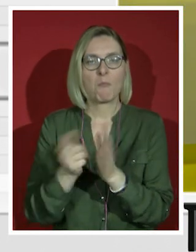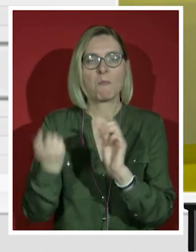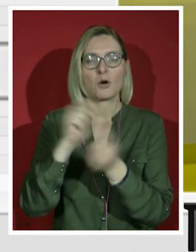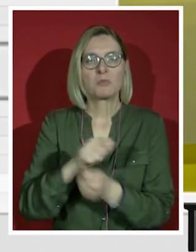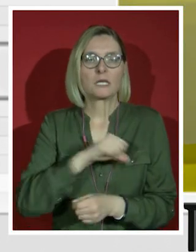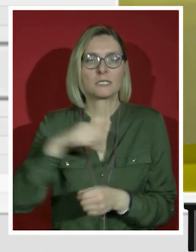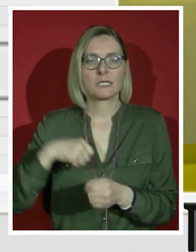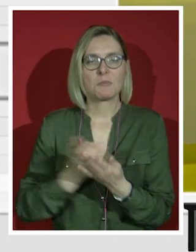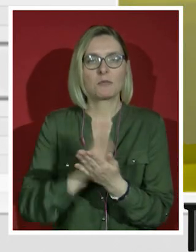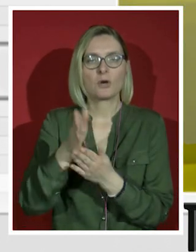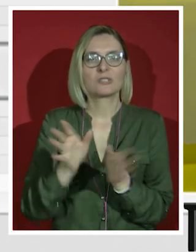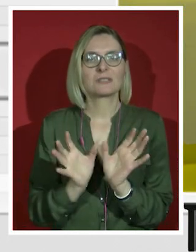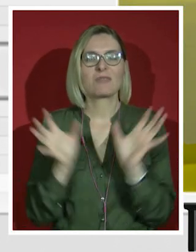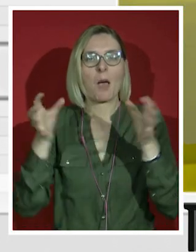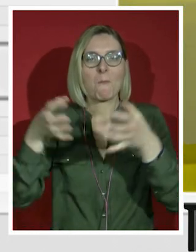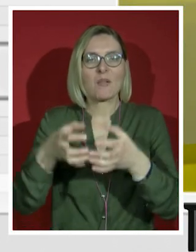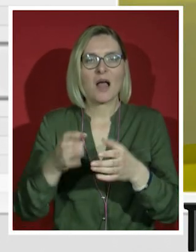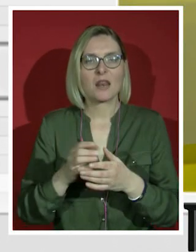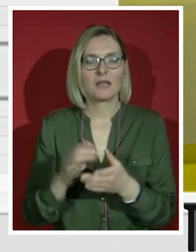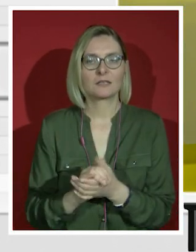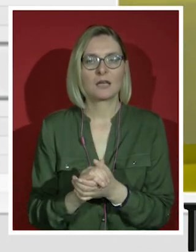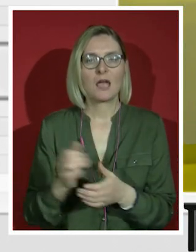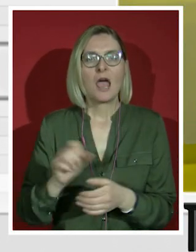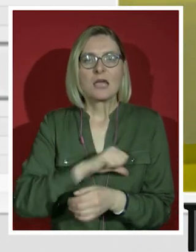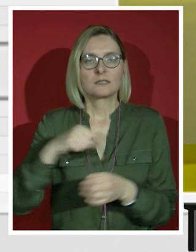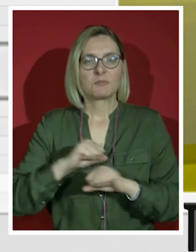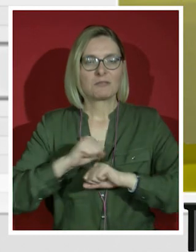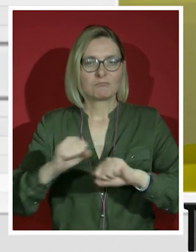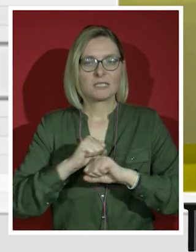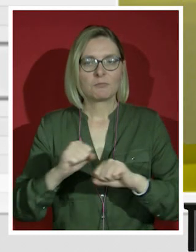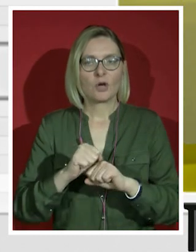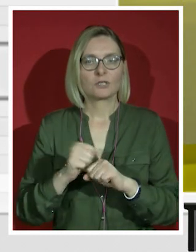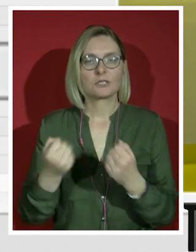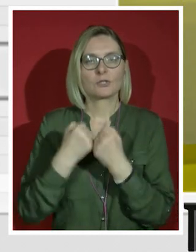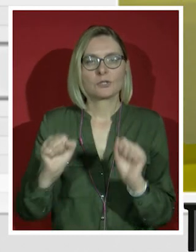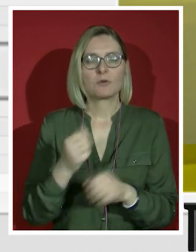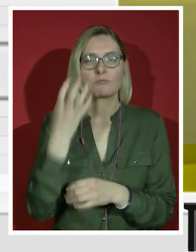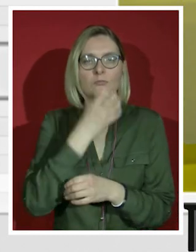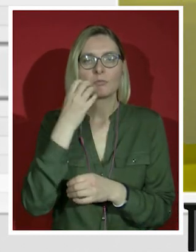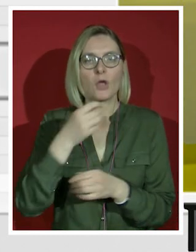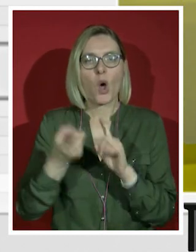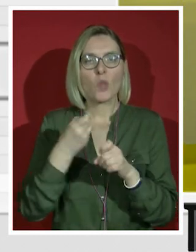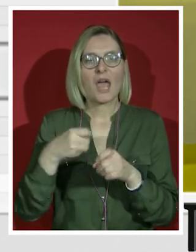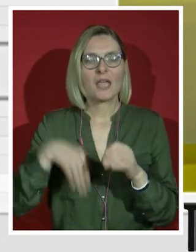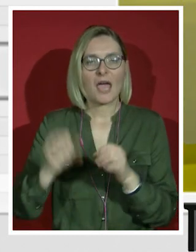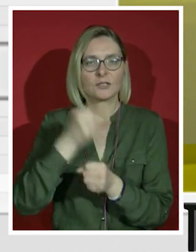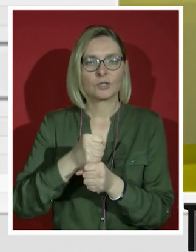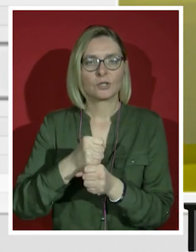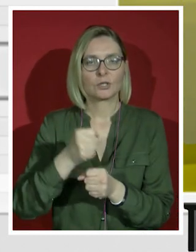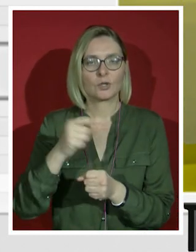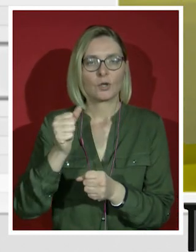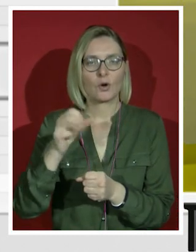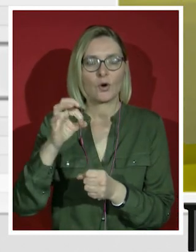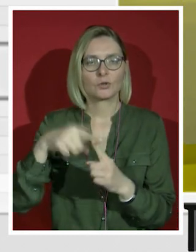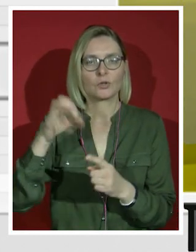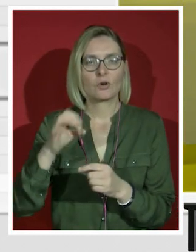на планетата, самите земјотреси, раседите, ослободувањето топлина од јадрото на земјата, тоа се фактички процеси